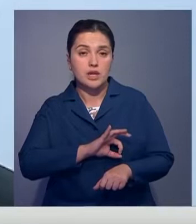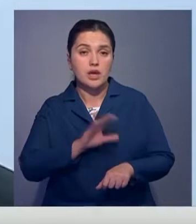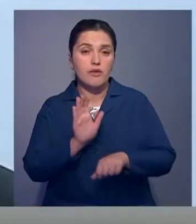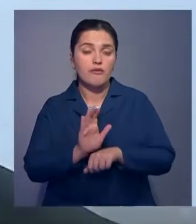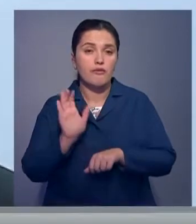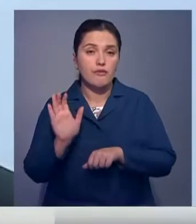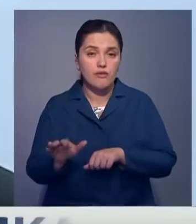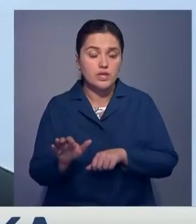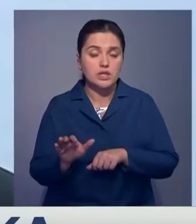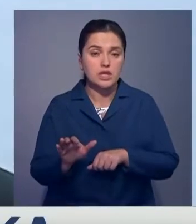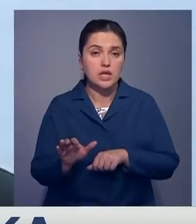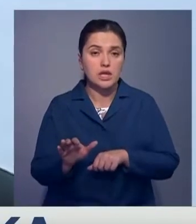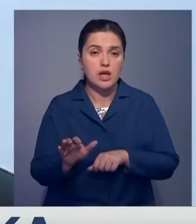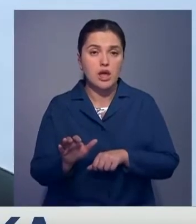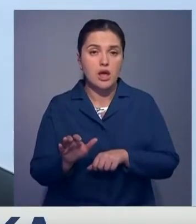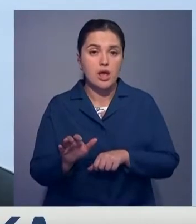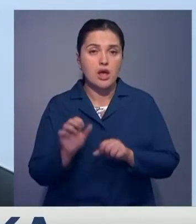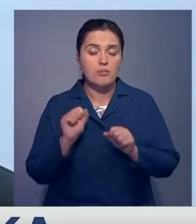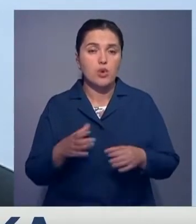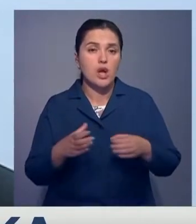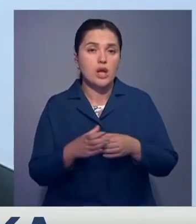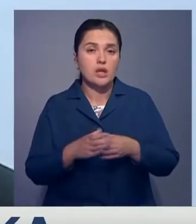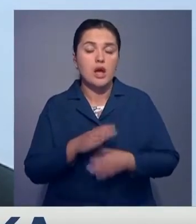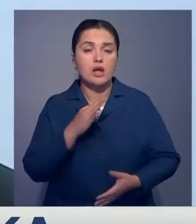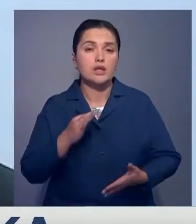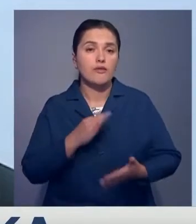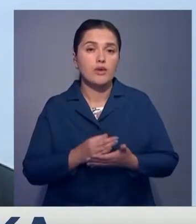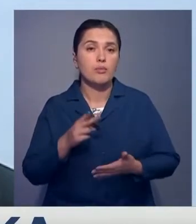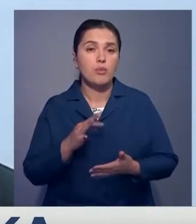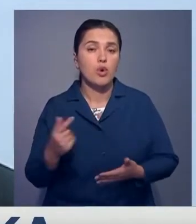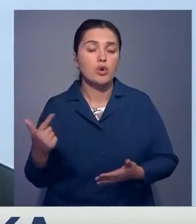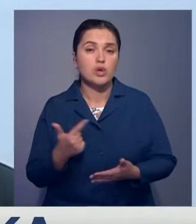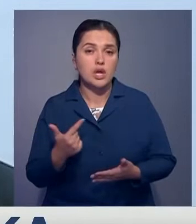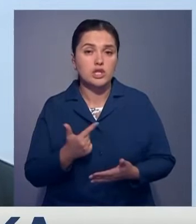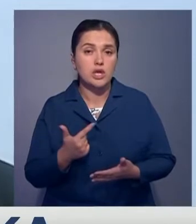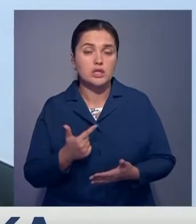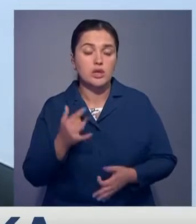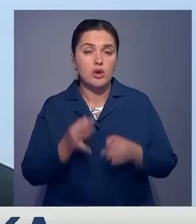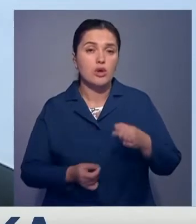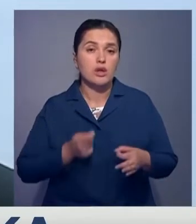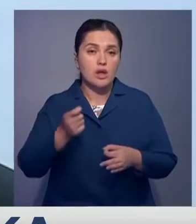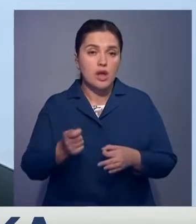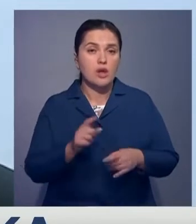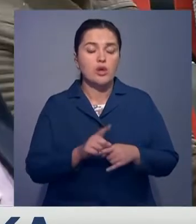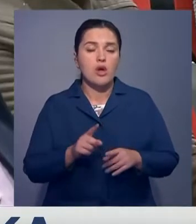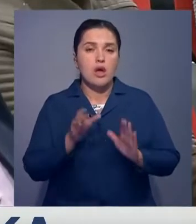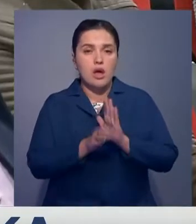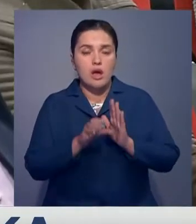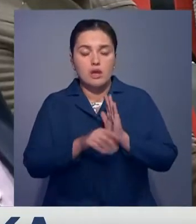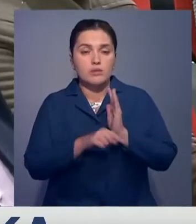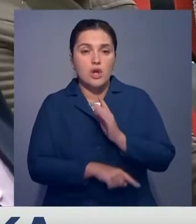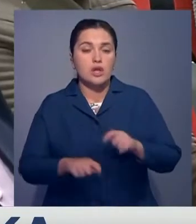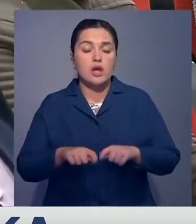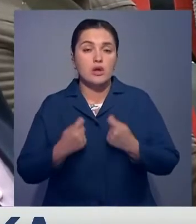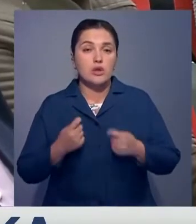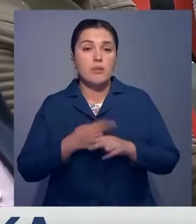можно ввести коллективную ответственность по гражданскому иску в части коррупционных правонарушений свою